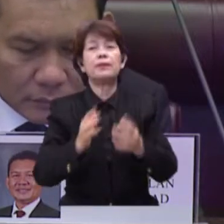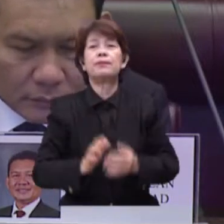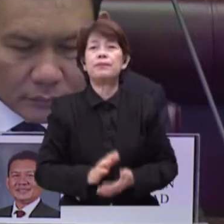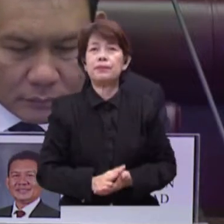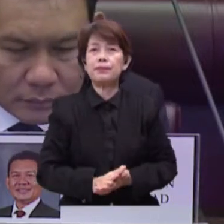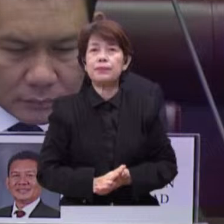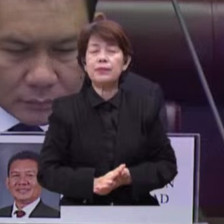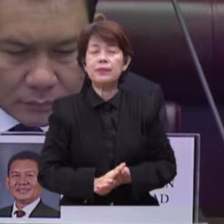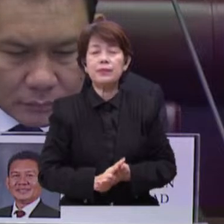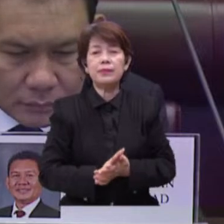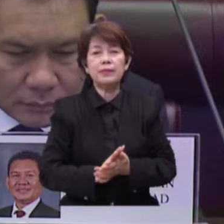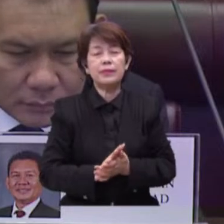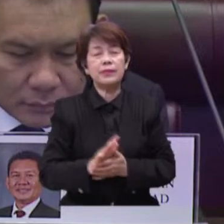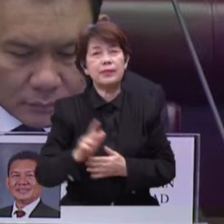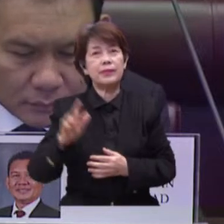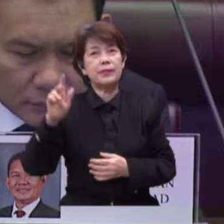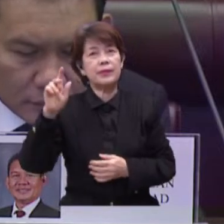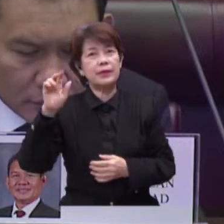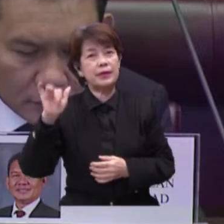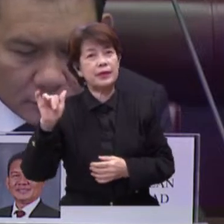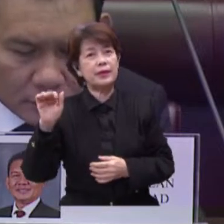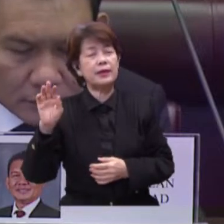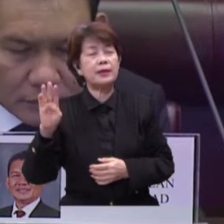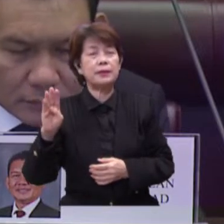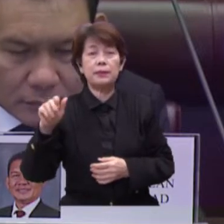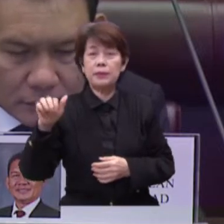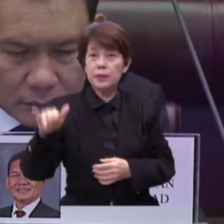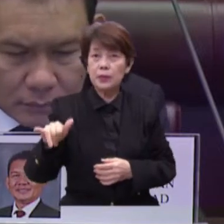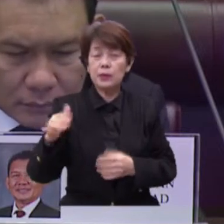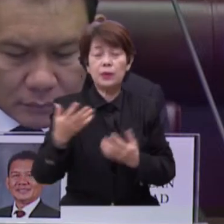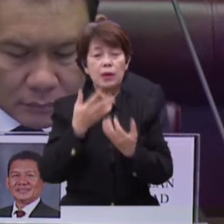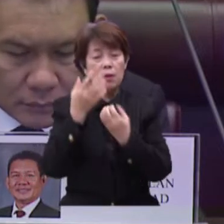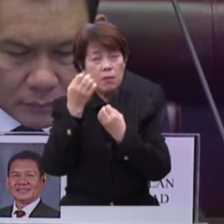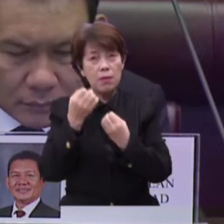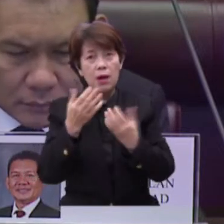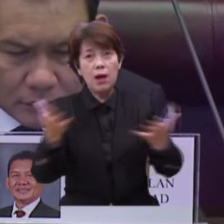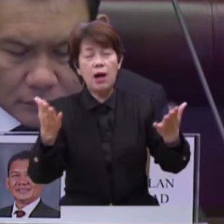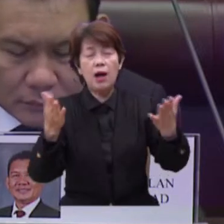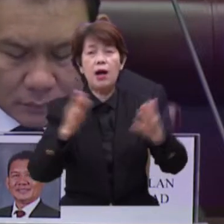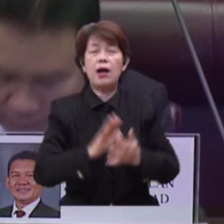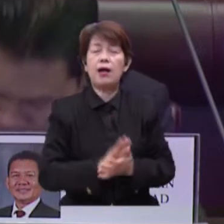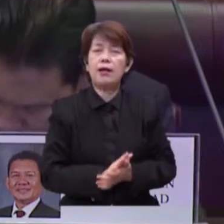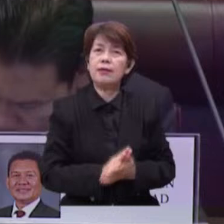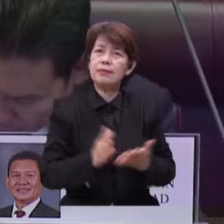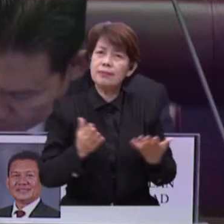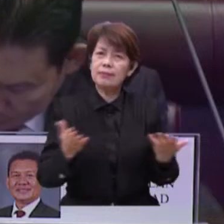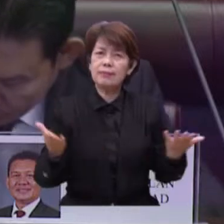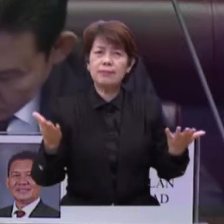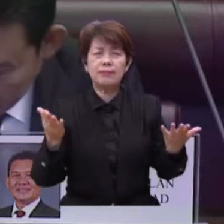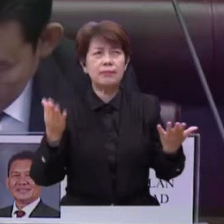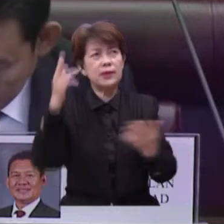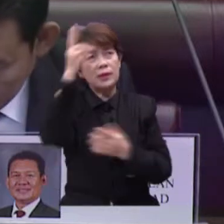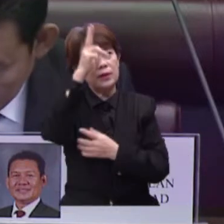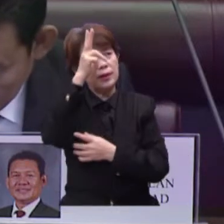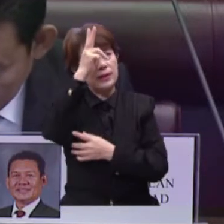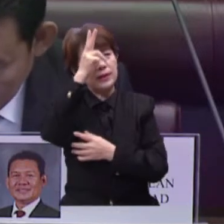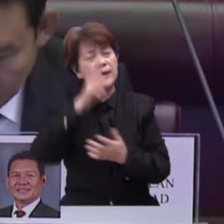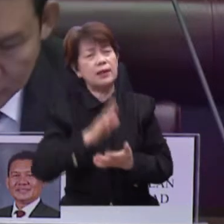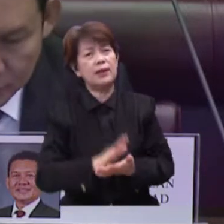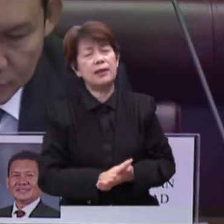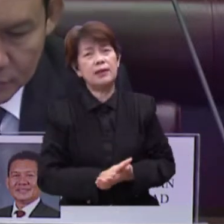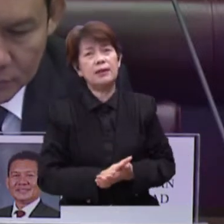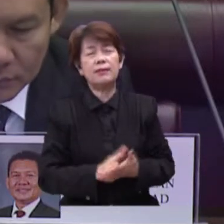atensi yang lebih tua saya melihat bahwa pihak kerajaan khususnya Bayu telah mengadakan tinjauan